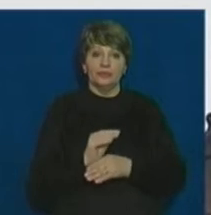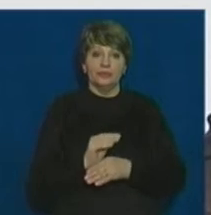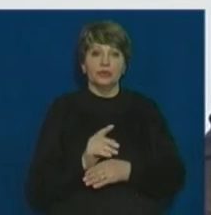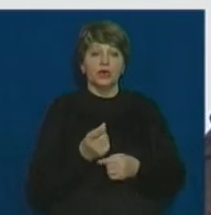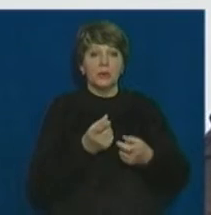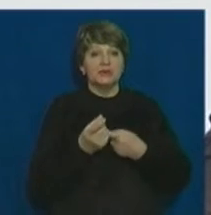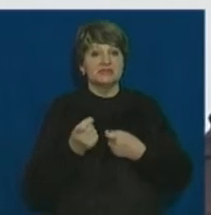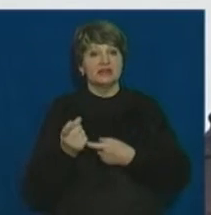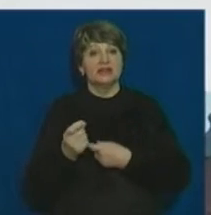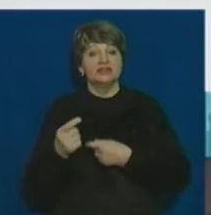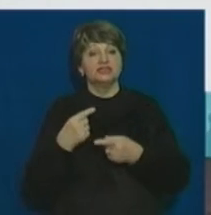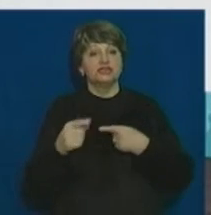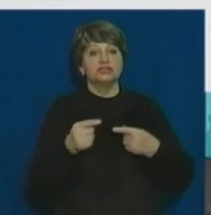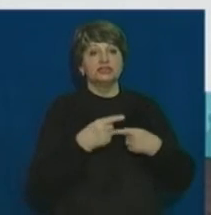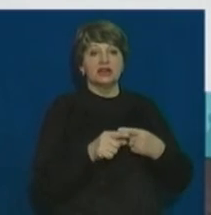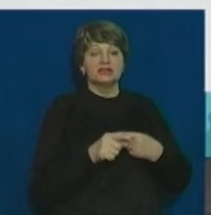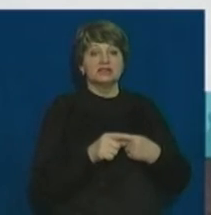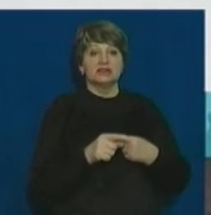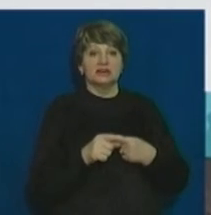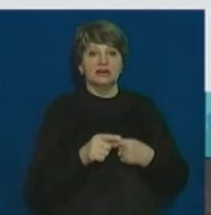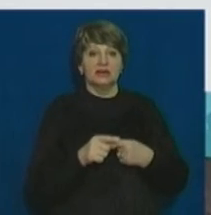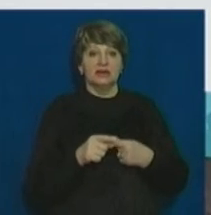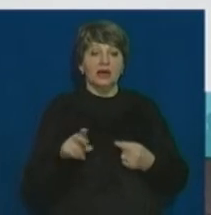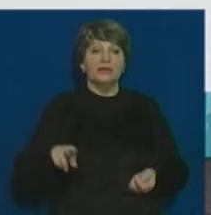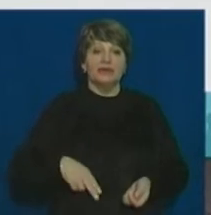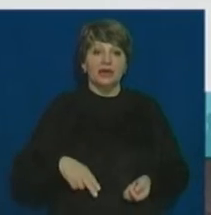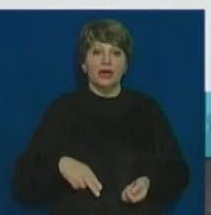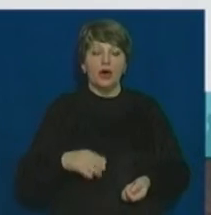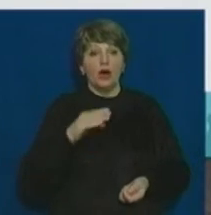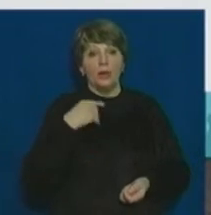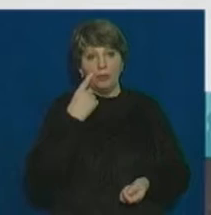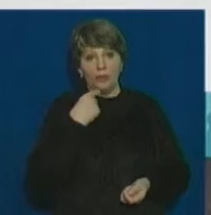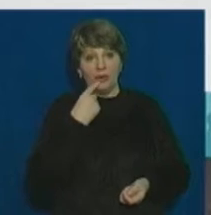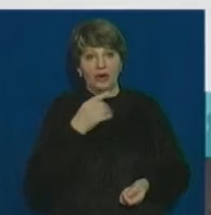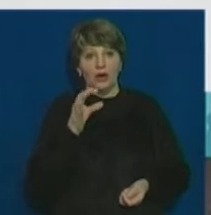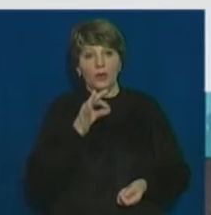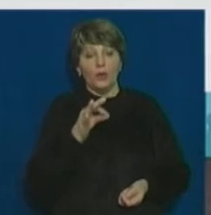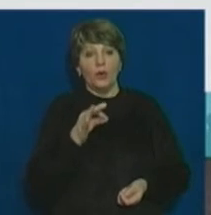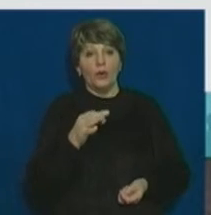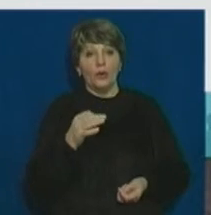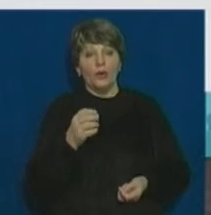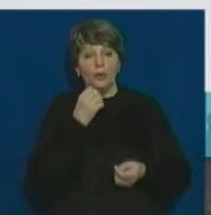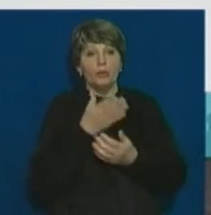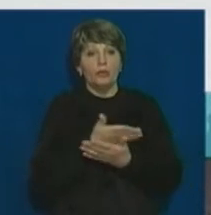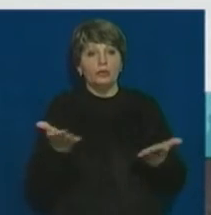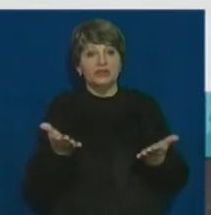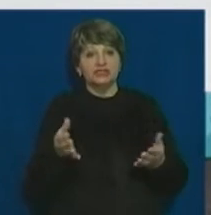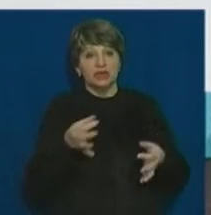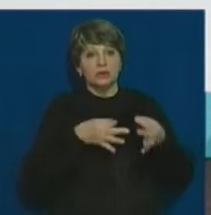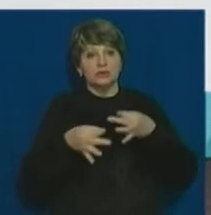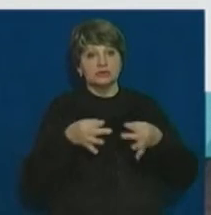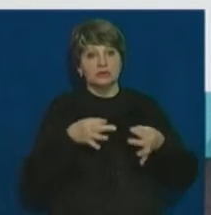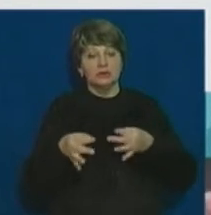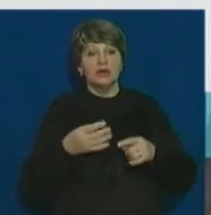залучення різних сторін, стейкхолдерів, про те, що говорила Марина. Фактично, мова йде про те, що публічна консультація передбачає підготовку